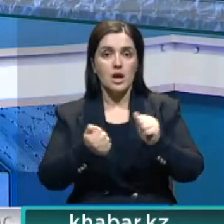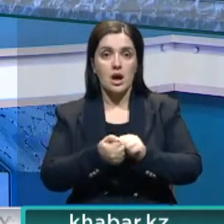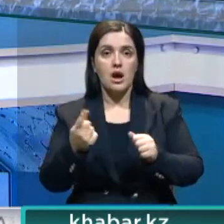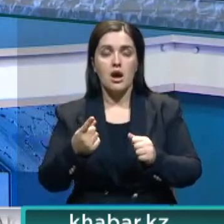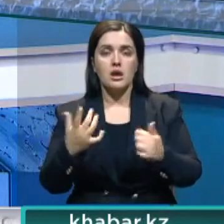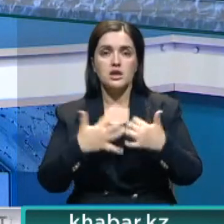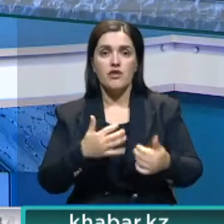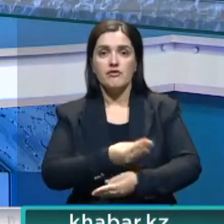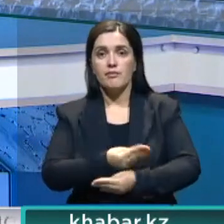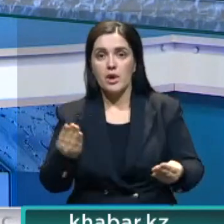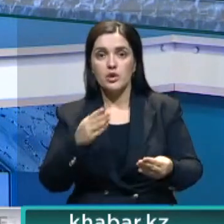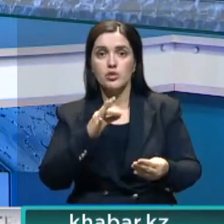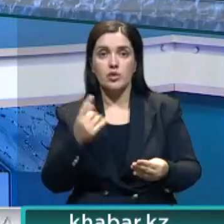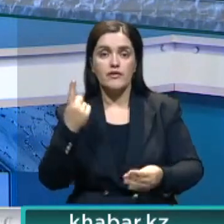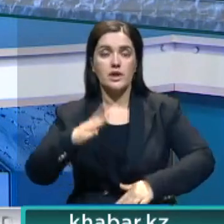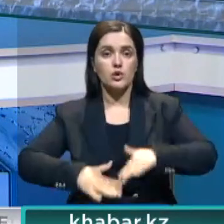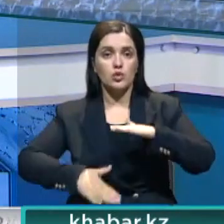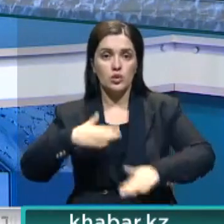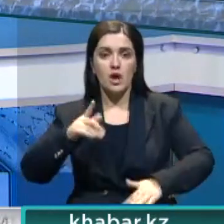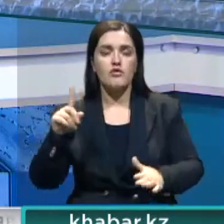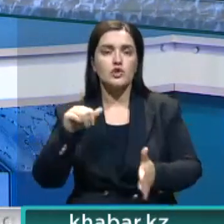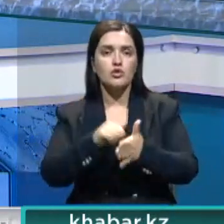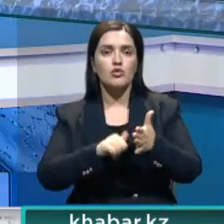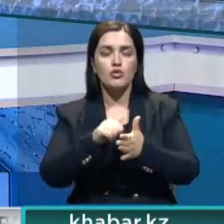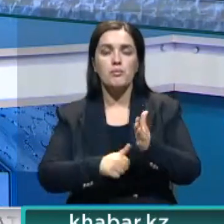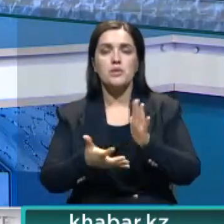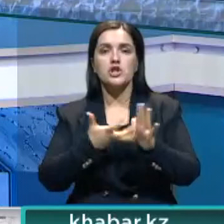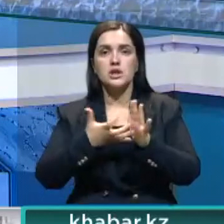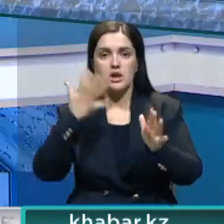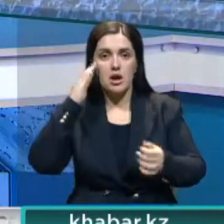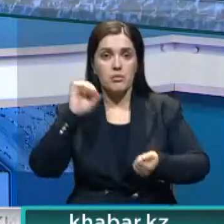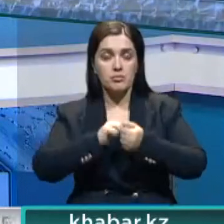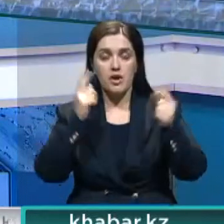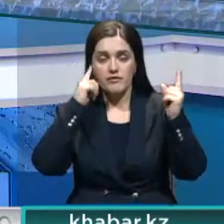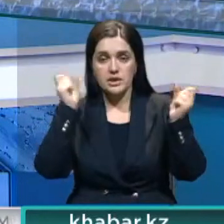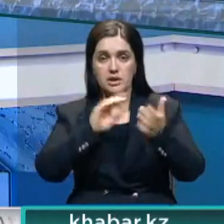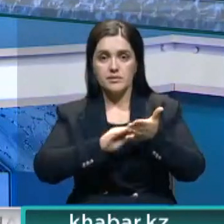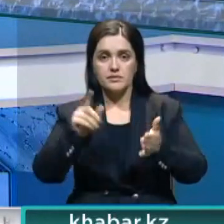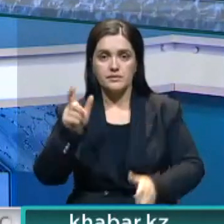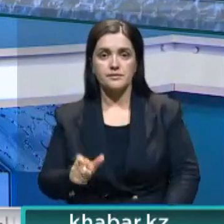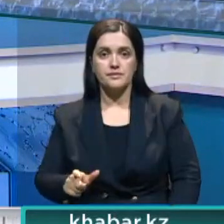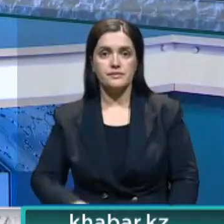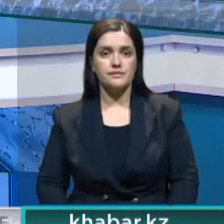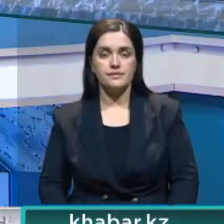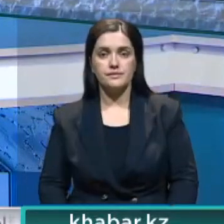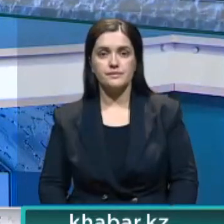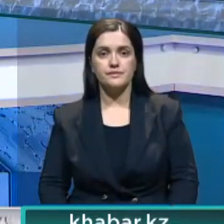уголь, ограничив количество выдаваемых тонн в одни руки. Вот в чем причина нехватки топлива, выясняла Анна